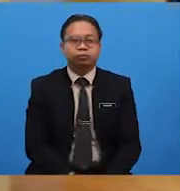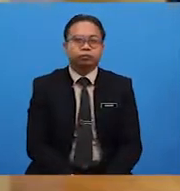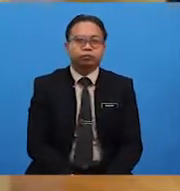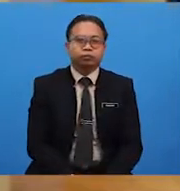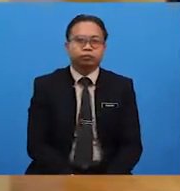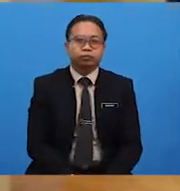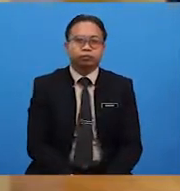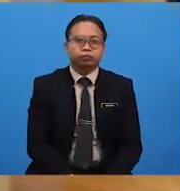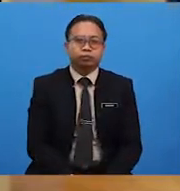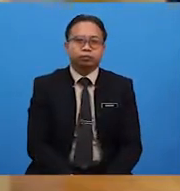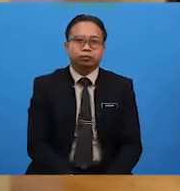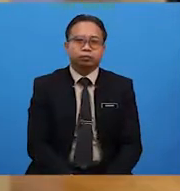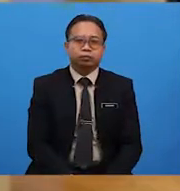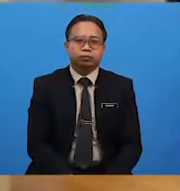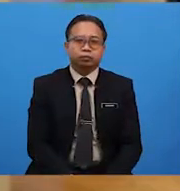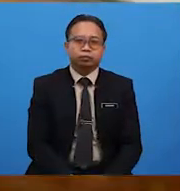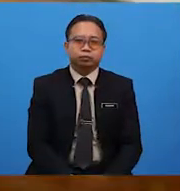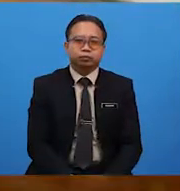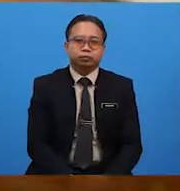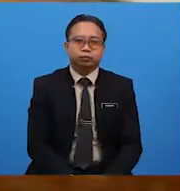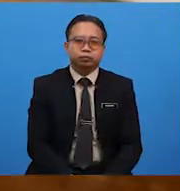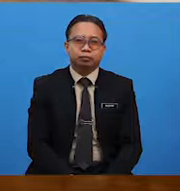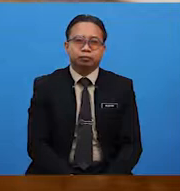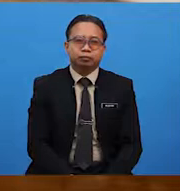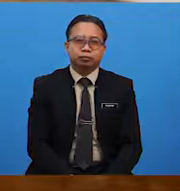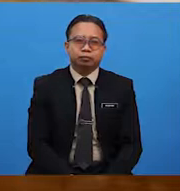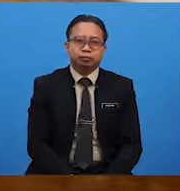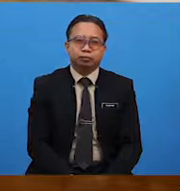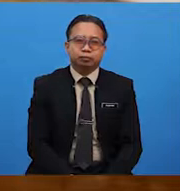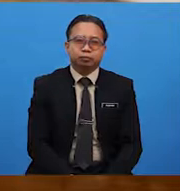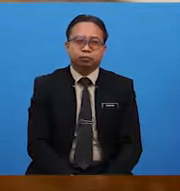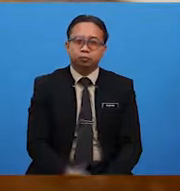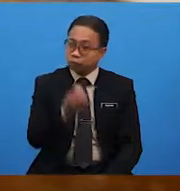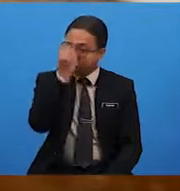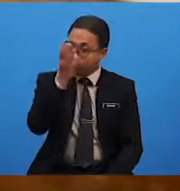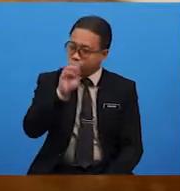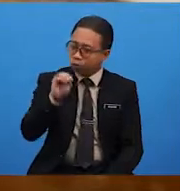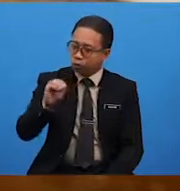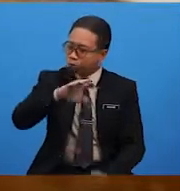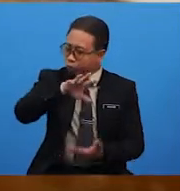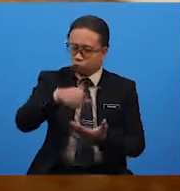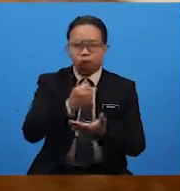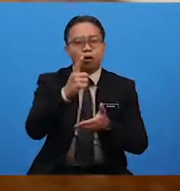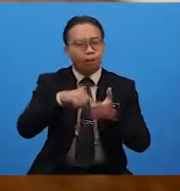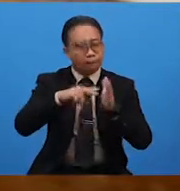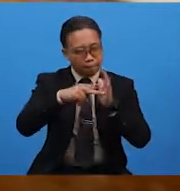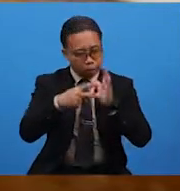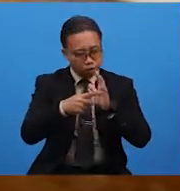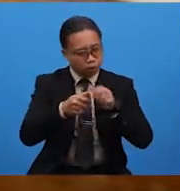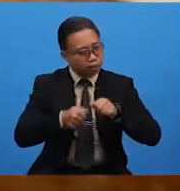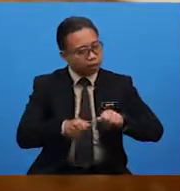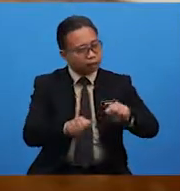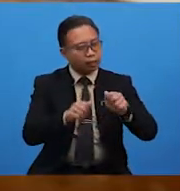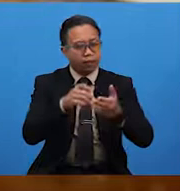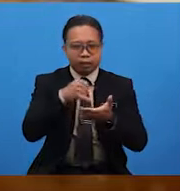sangat hebat juga tetua hahaha oke tapamesa Terangkan untuk pelajar-pelajar untuk gua untuk gugurin dosanya